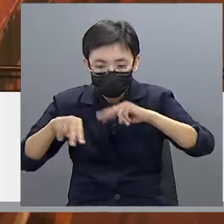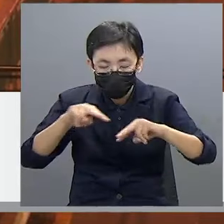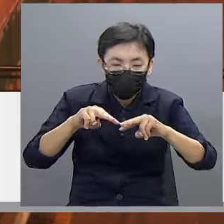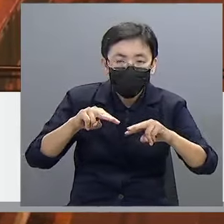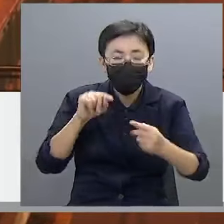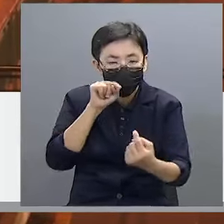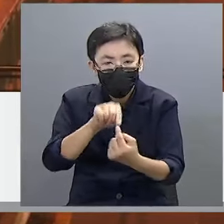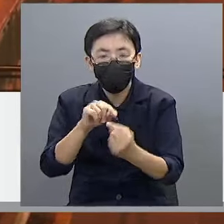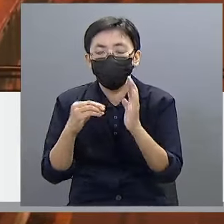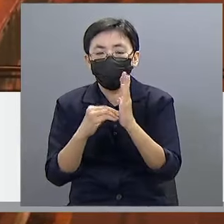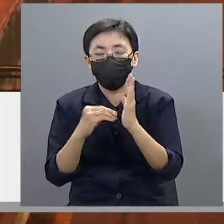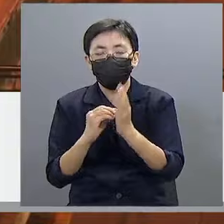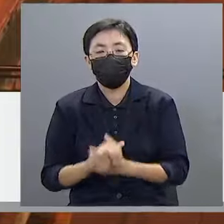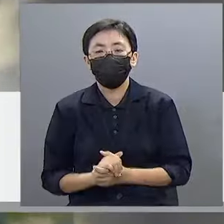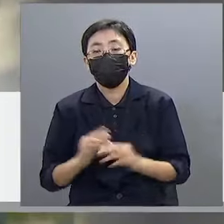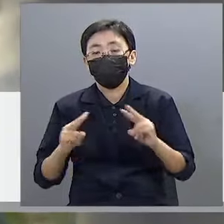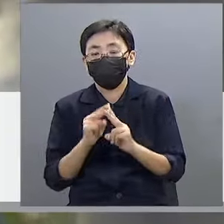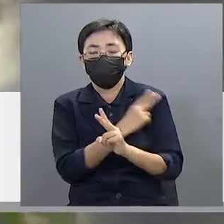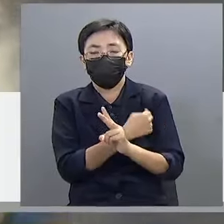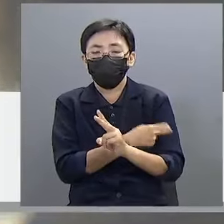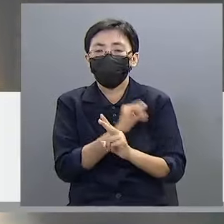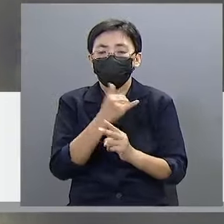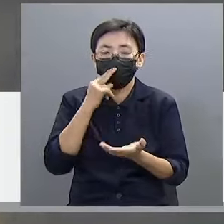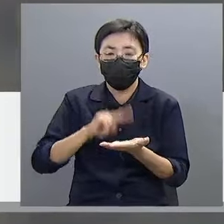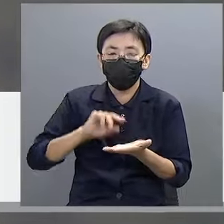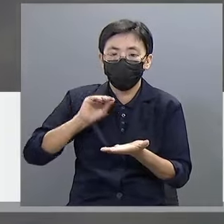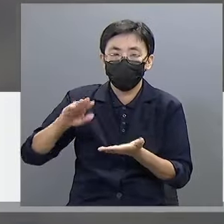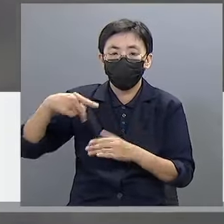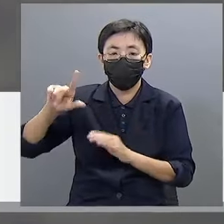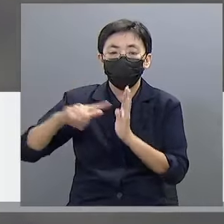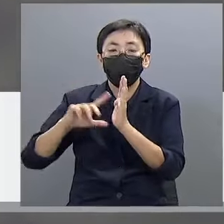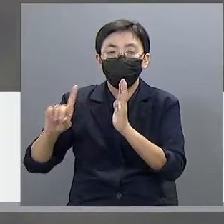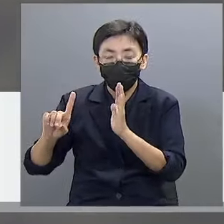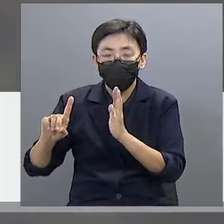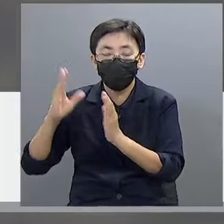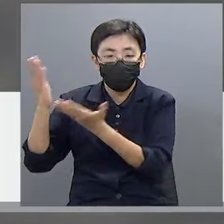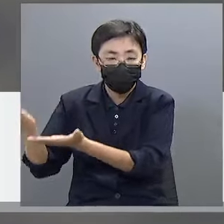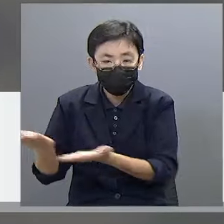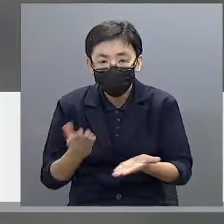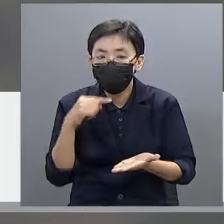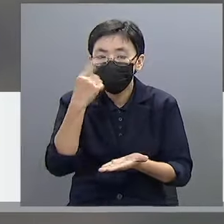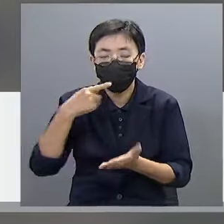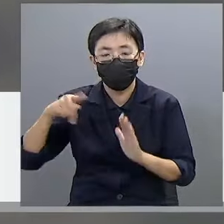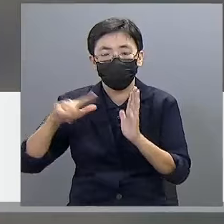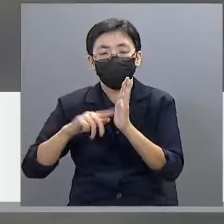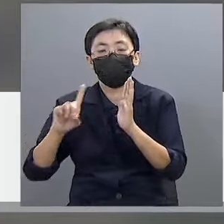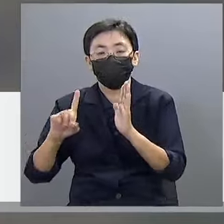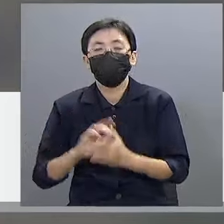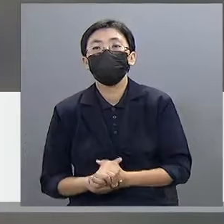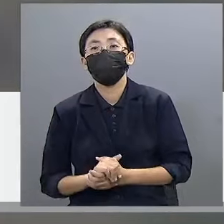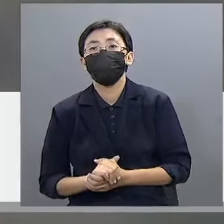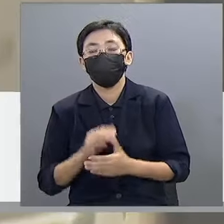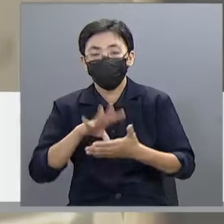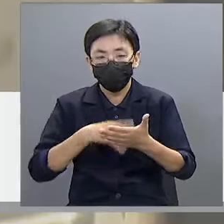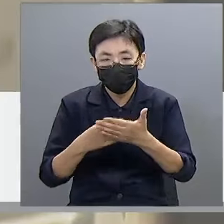รายงานบอกว่าทางกระทรวงเนี่ยจะส่งหนังสือเชิญไปถึงปลัดนะคะคนที่ไปประชุมน่าจะเป็นปลัดแต่ว่าในเรื่องการเตรียมการเตรียมความพร้อม